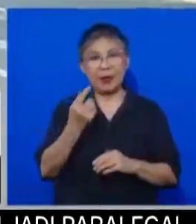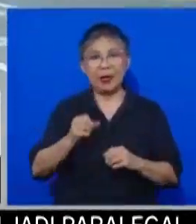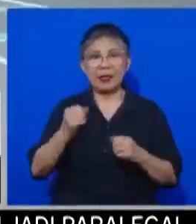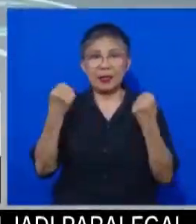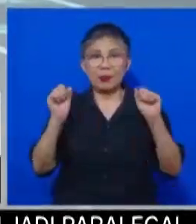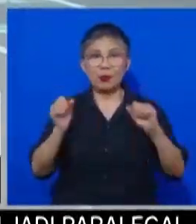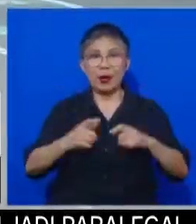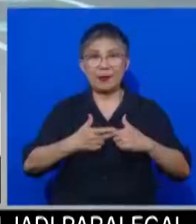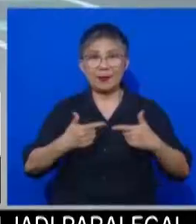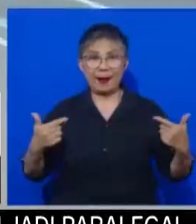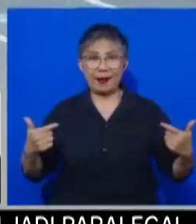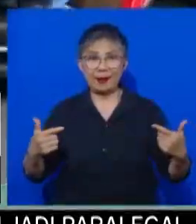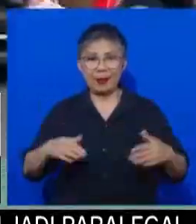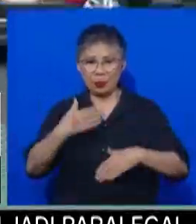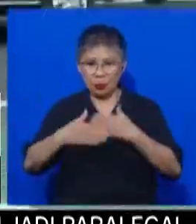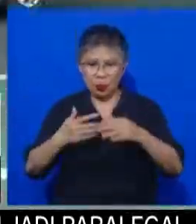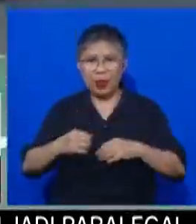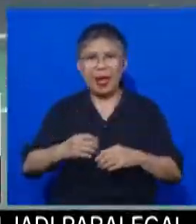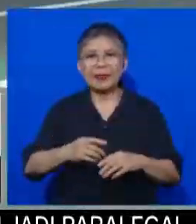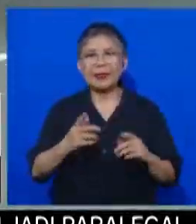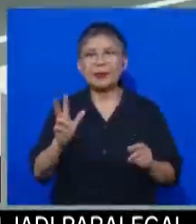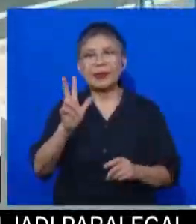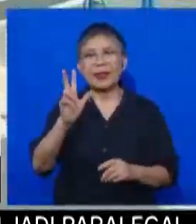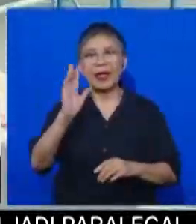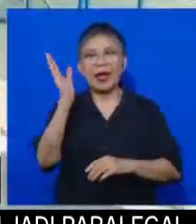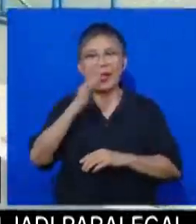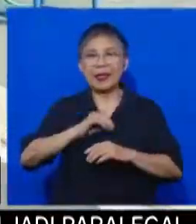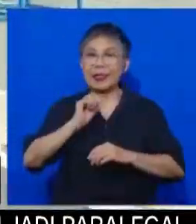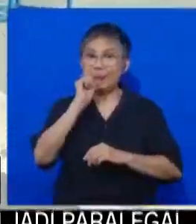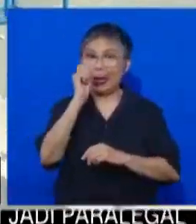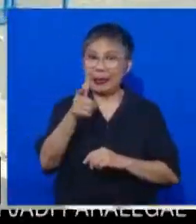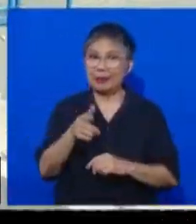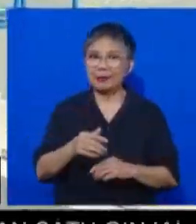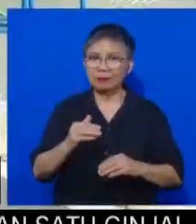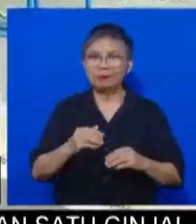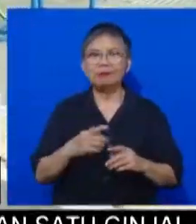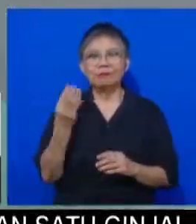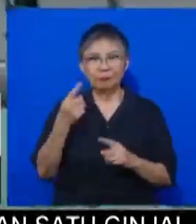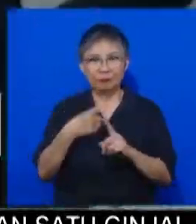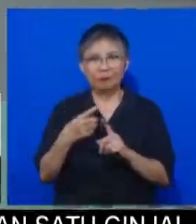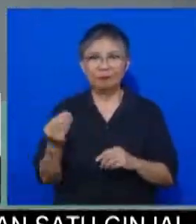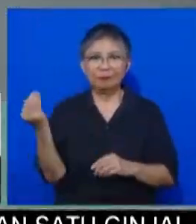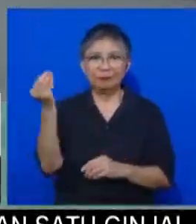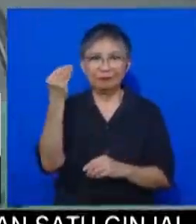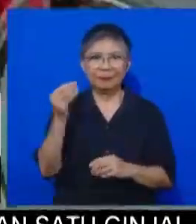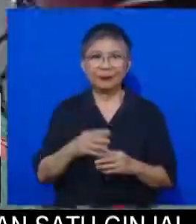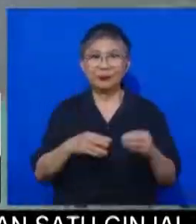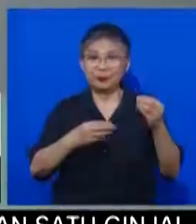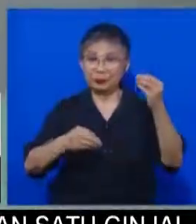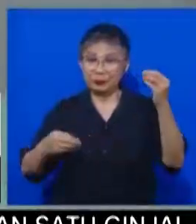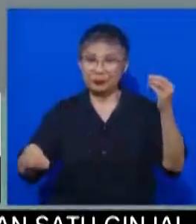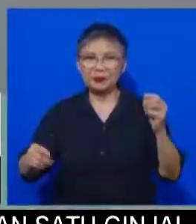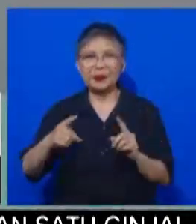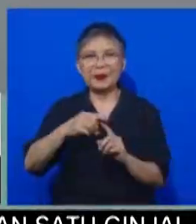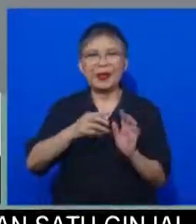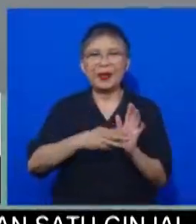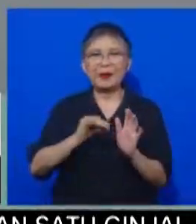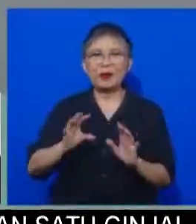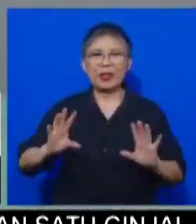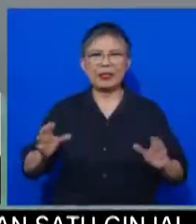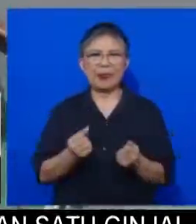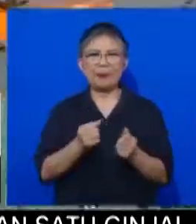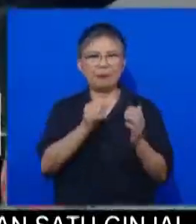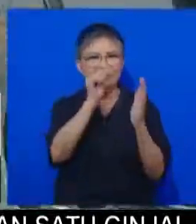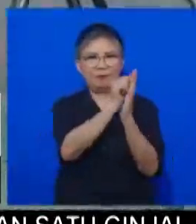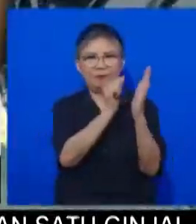dan diprediksi akan terus naik selama 3 hari ke depan. Terkait hal ini, pihak pengelola TMII sudah mempersiapkan